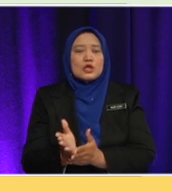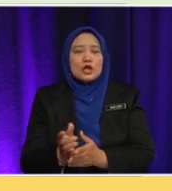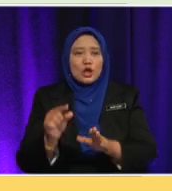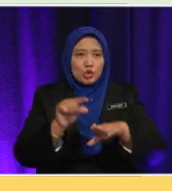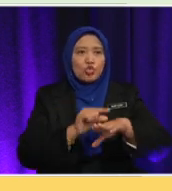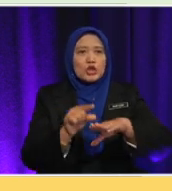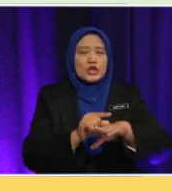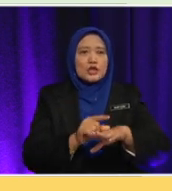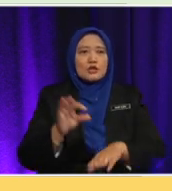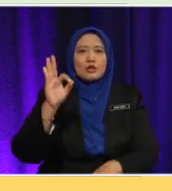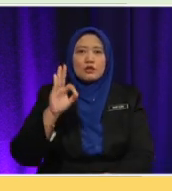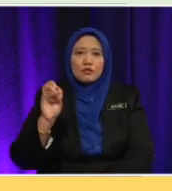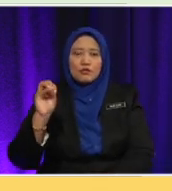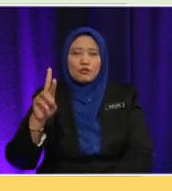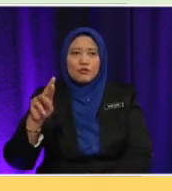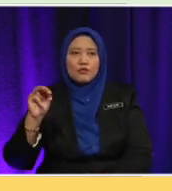Rus Aisyah